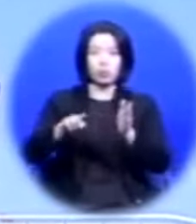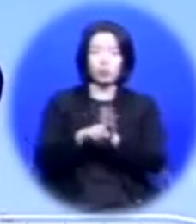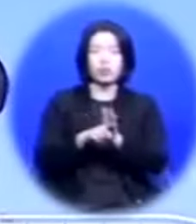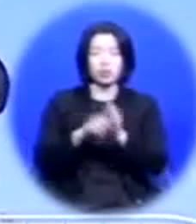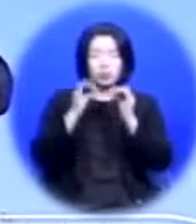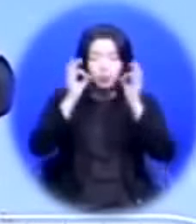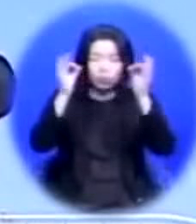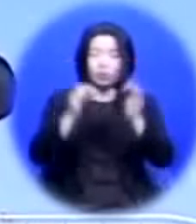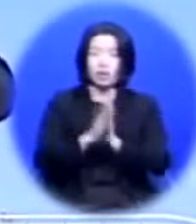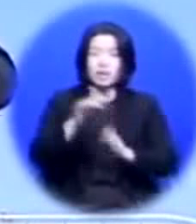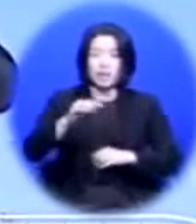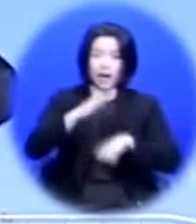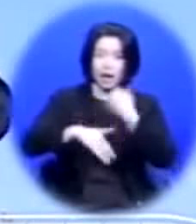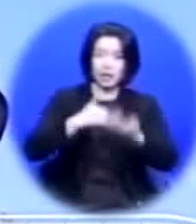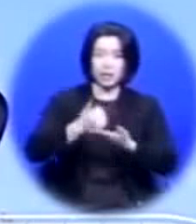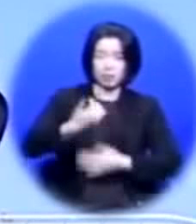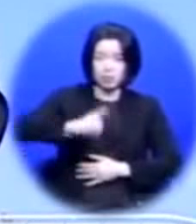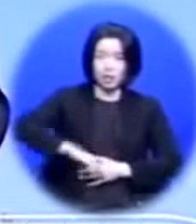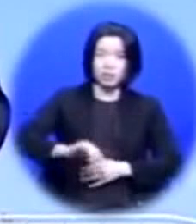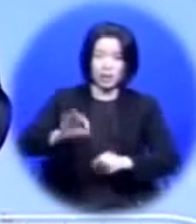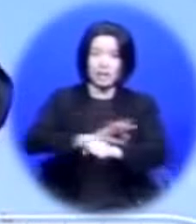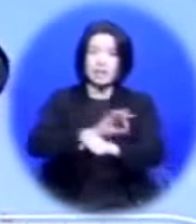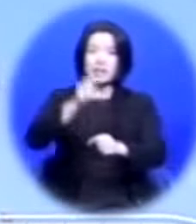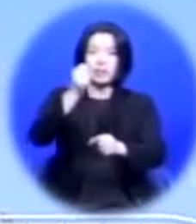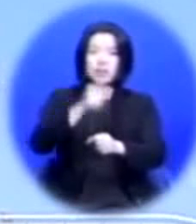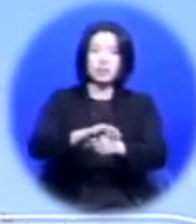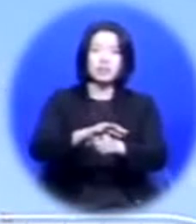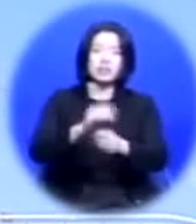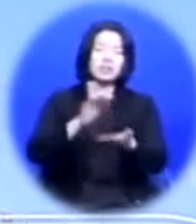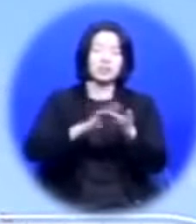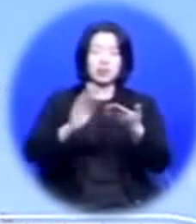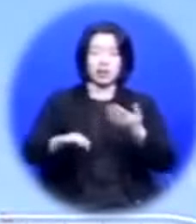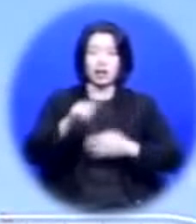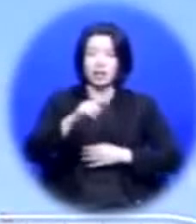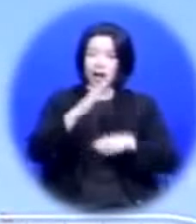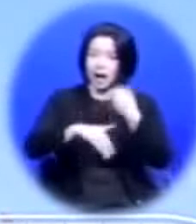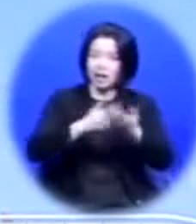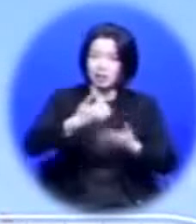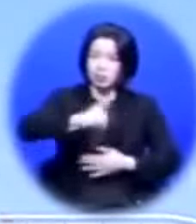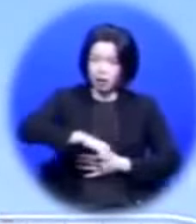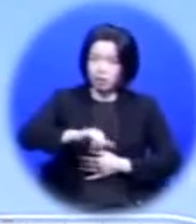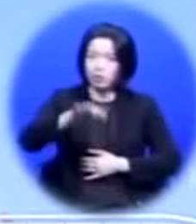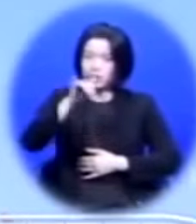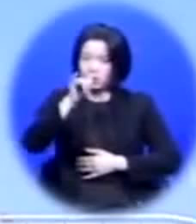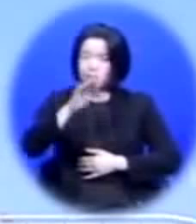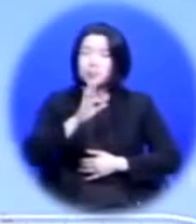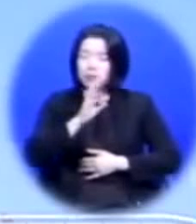하나님의 자녀의 특징입니다 하나님의 자녀인지 아닌지를 구분하기